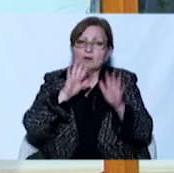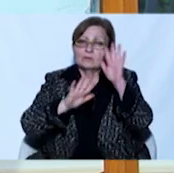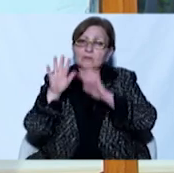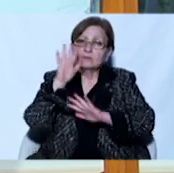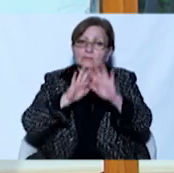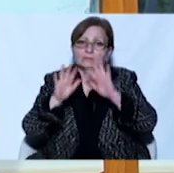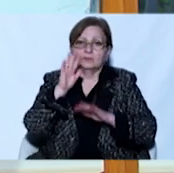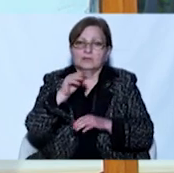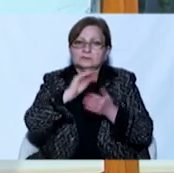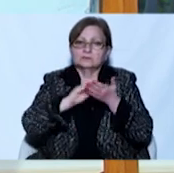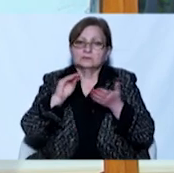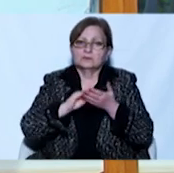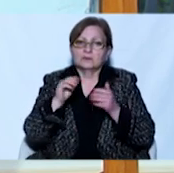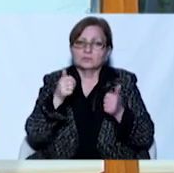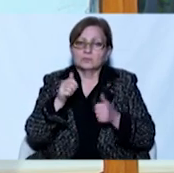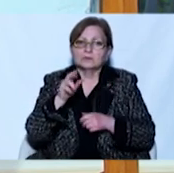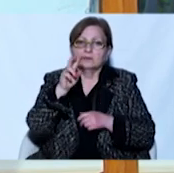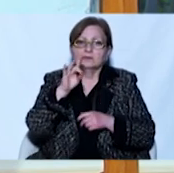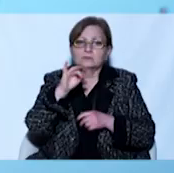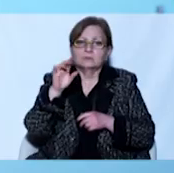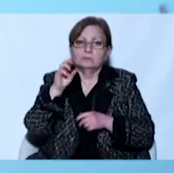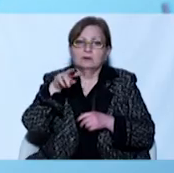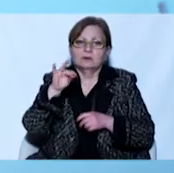ღრუბლიანი. მეთანხმებით, არა ბავშვებო?